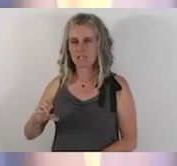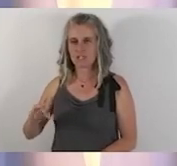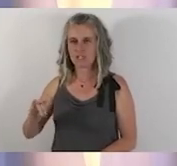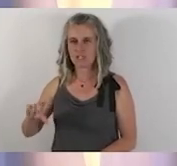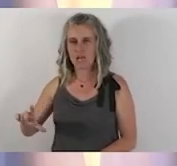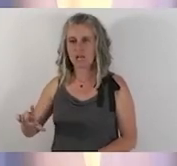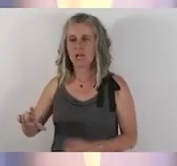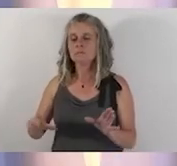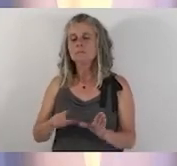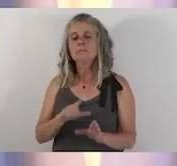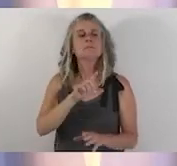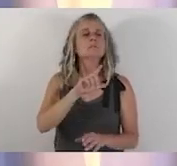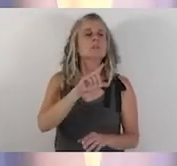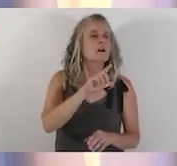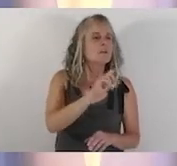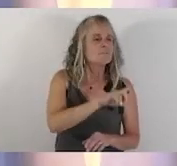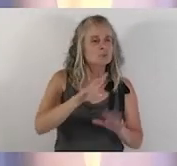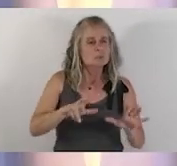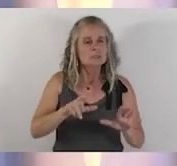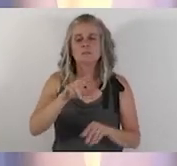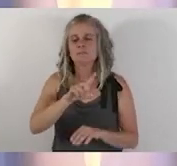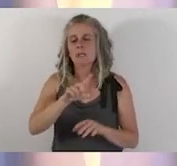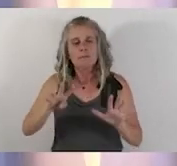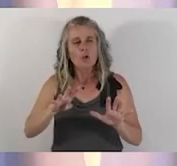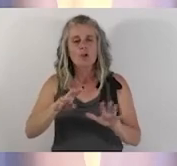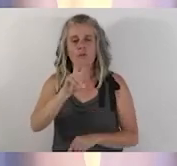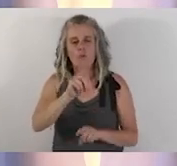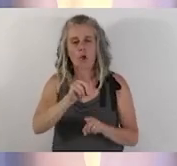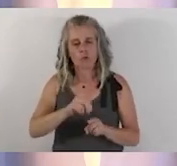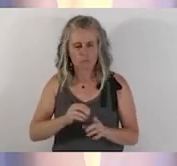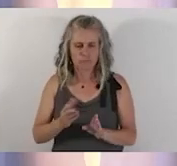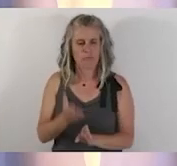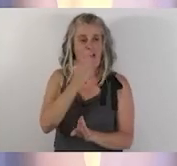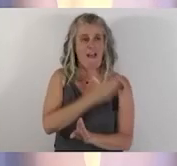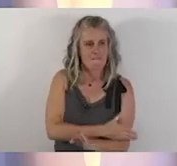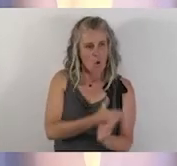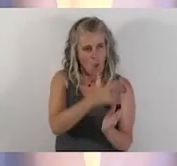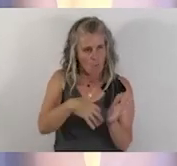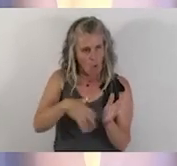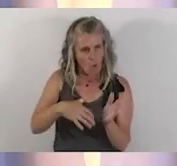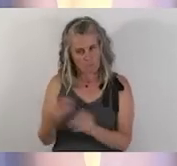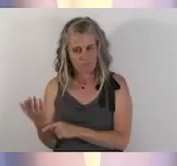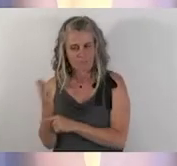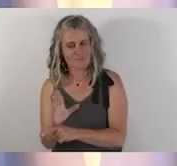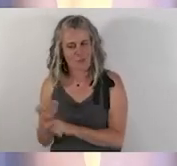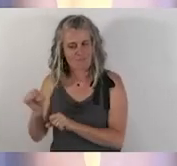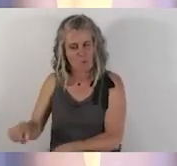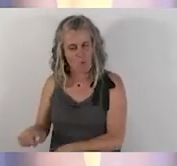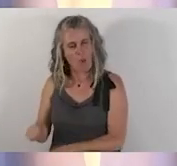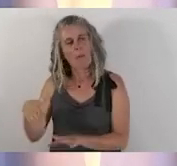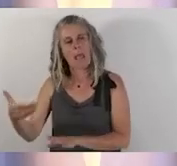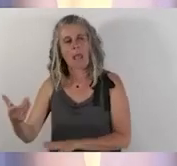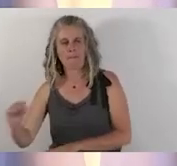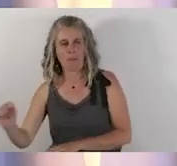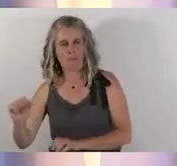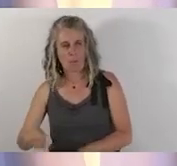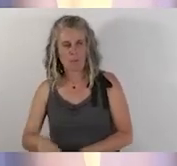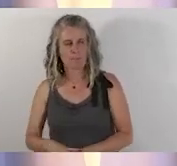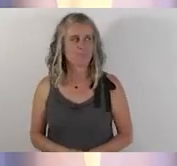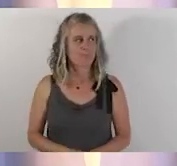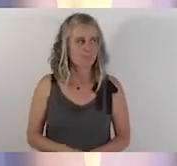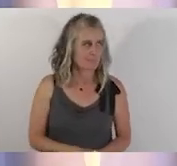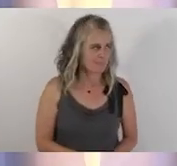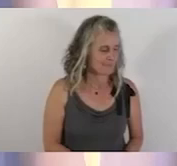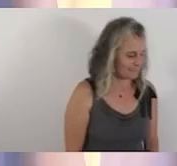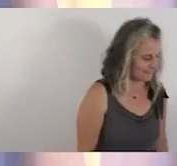ait le temps aussi de les présenter et de partir un petit peu plus tôt. Alors, le premier rapport à l'ordre du